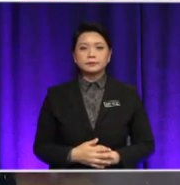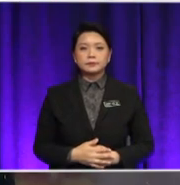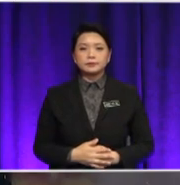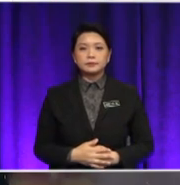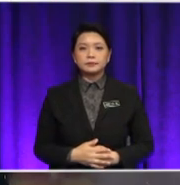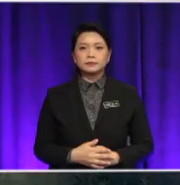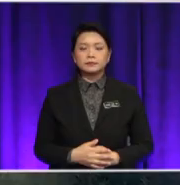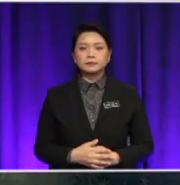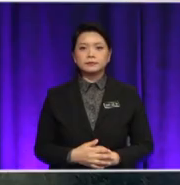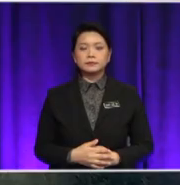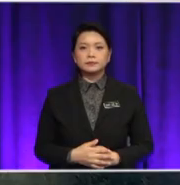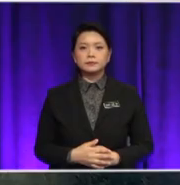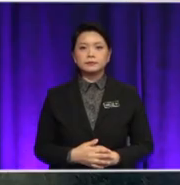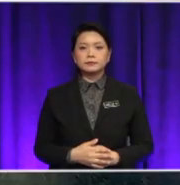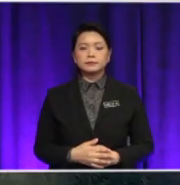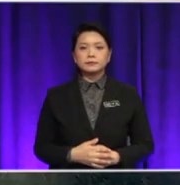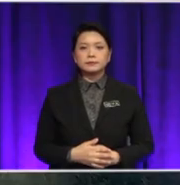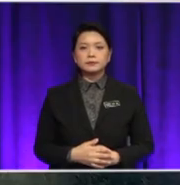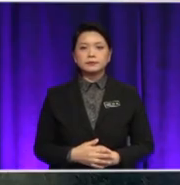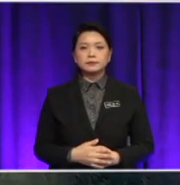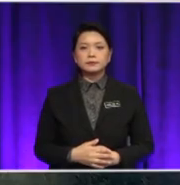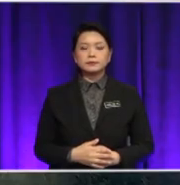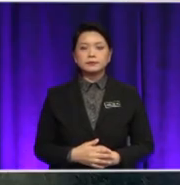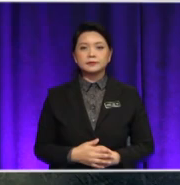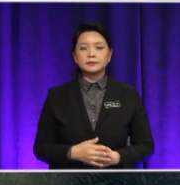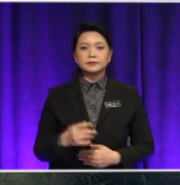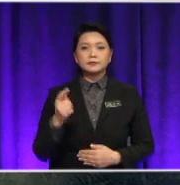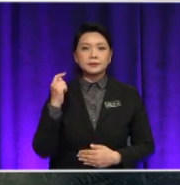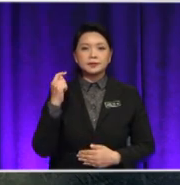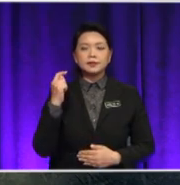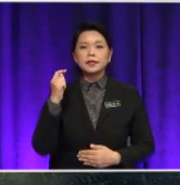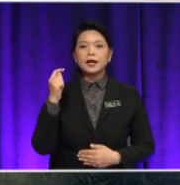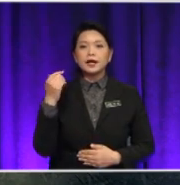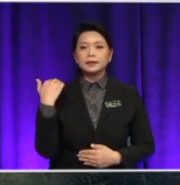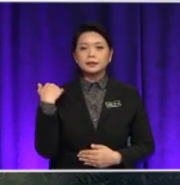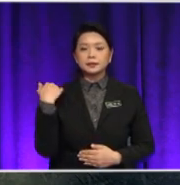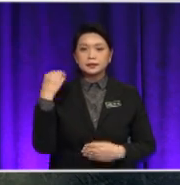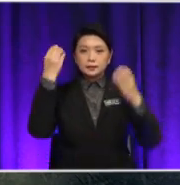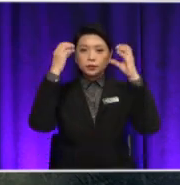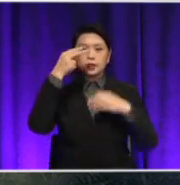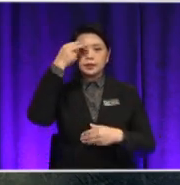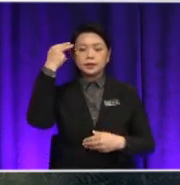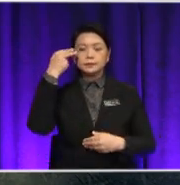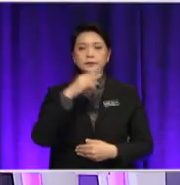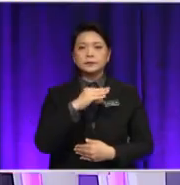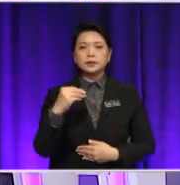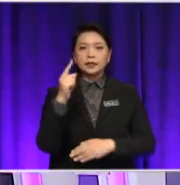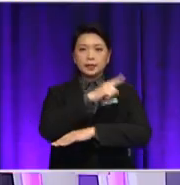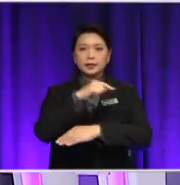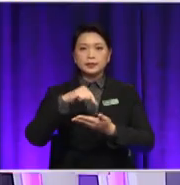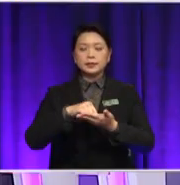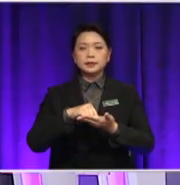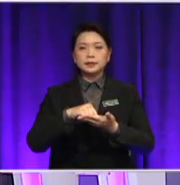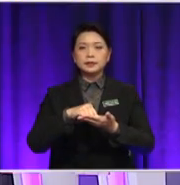Wah, ini yang bukan mengalami kecederaan ke tadi? Tukar dah? Oh, okey. Baik, dan tak lupa juga saya ingin memperkenalkan